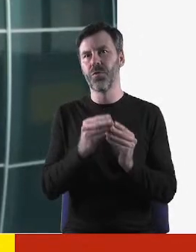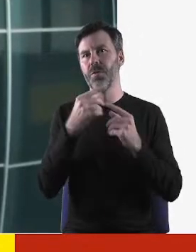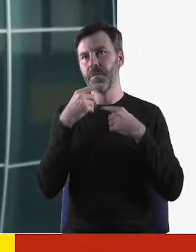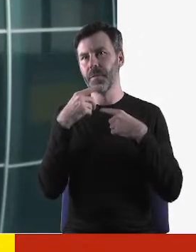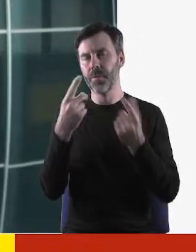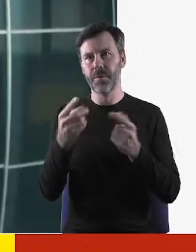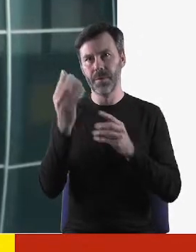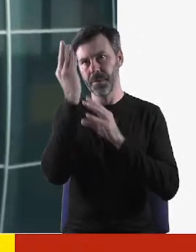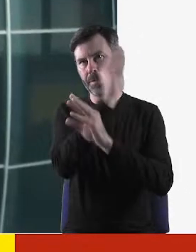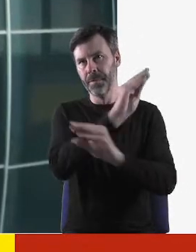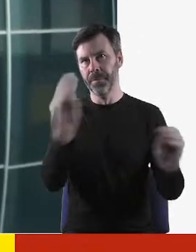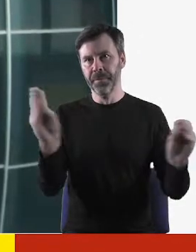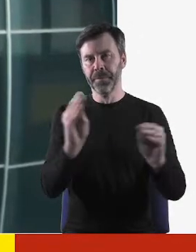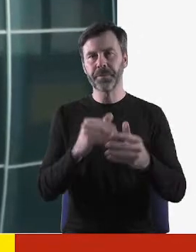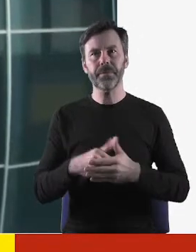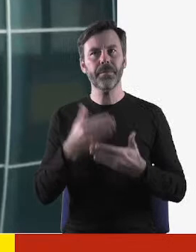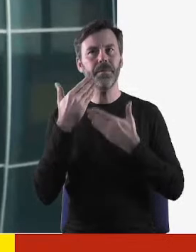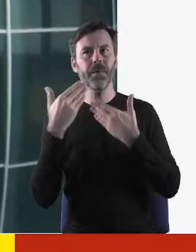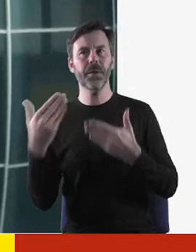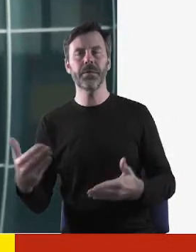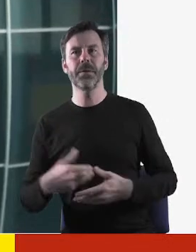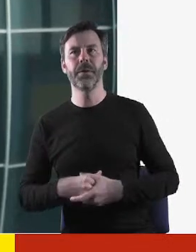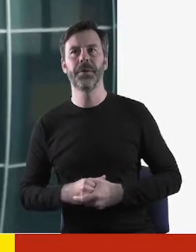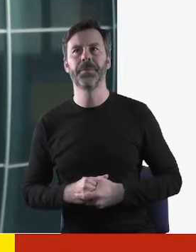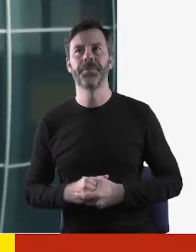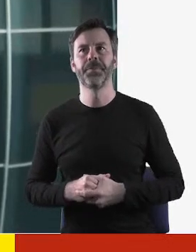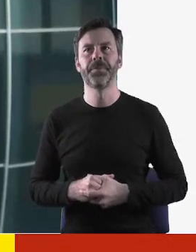nasze wsparcie. Dziękuję.